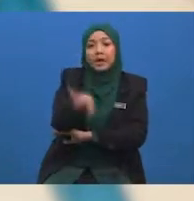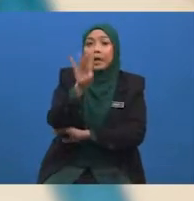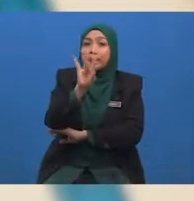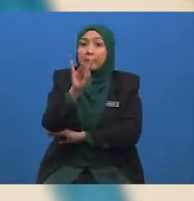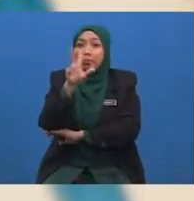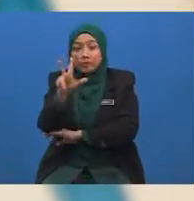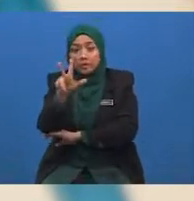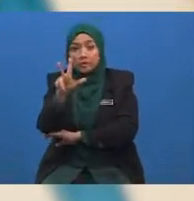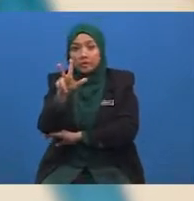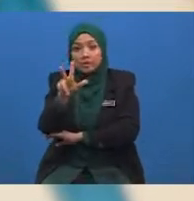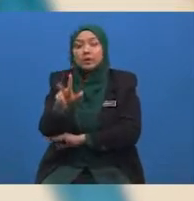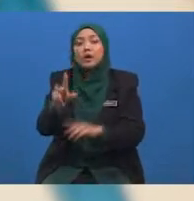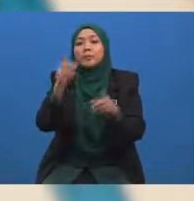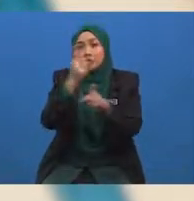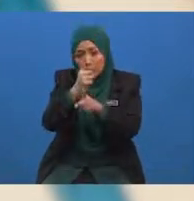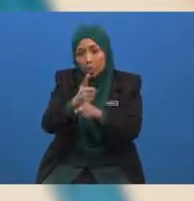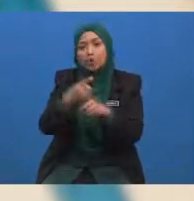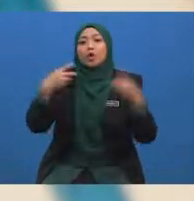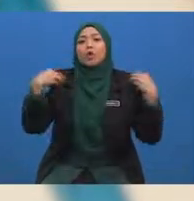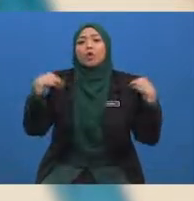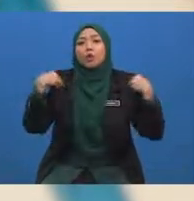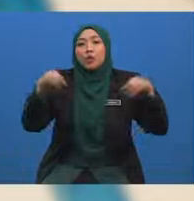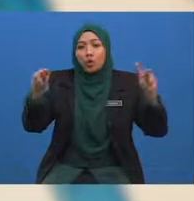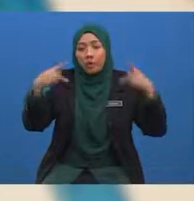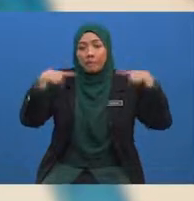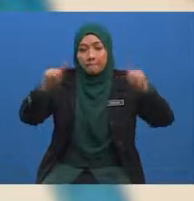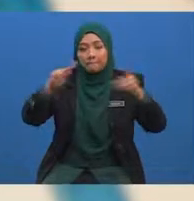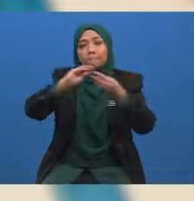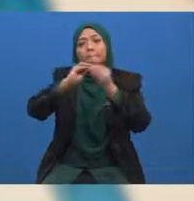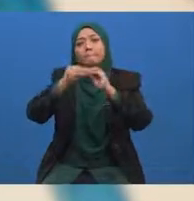83 adalah nombor perdana.